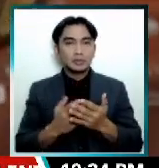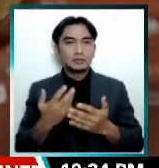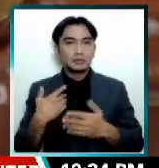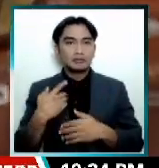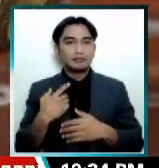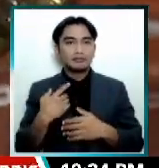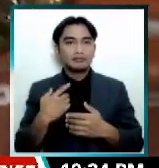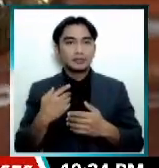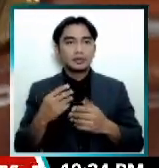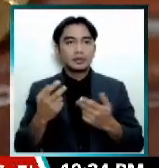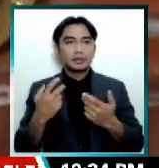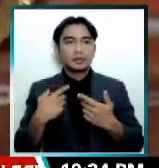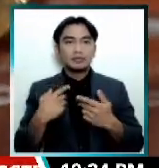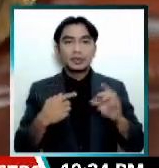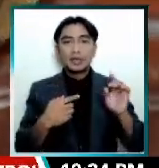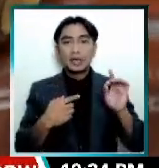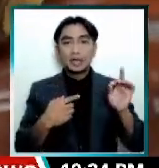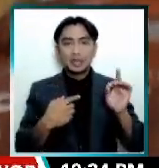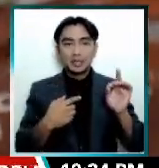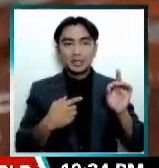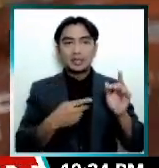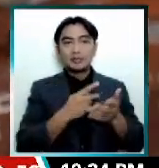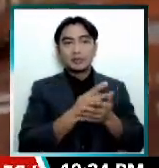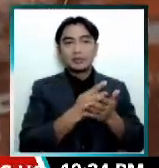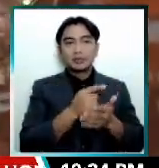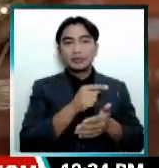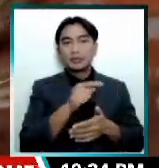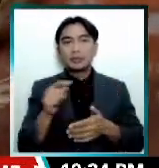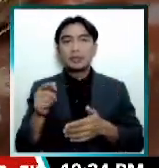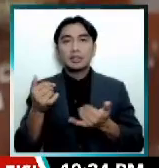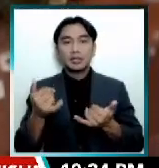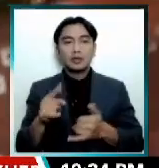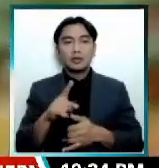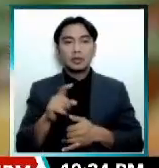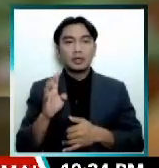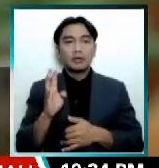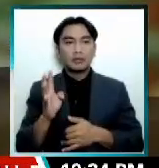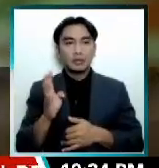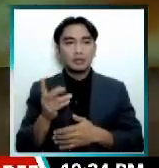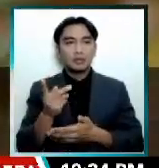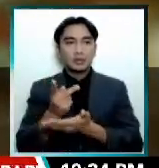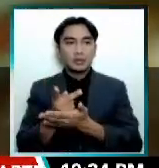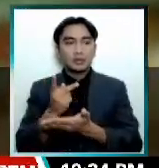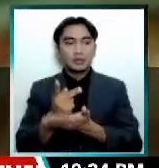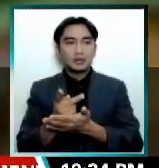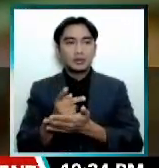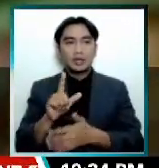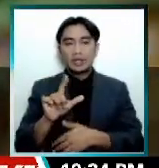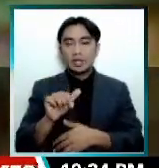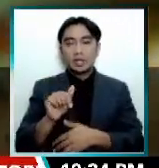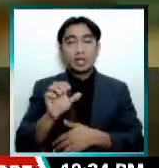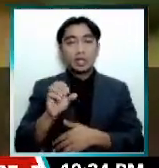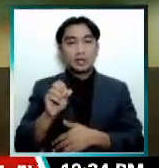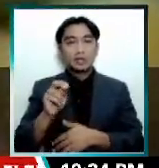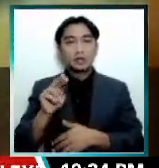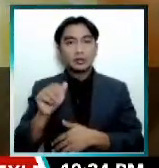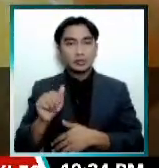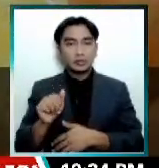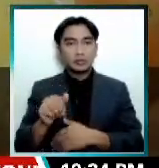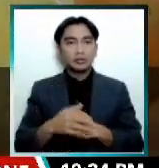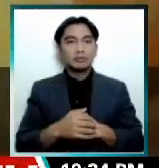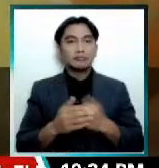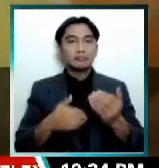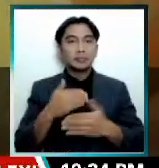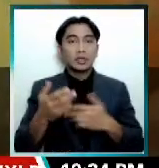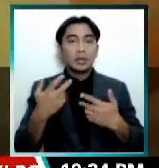kilo noong nakaraang buwan, naging 140 pesos na ito ngayon. Bahagyaring bumaba ang presyo ng sibuyas sa Guadalupe Market